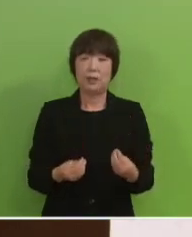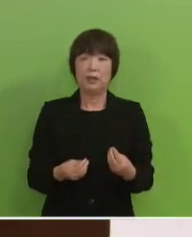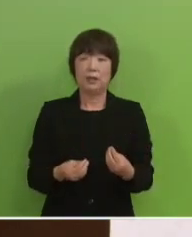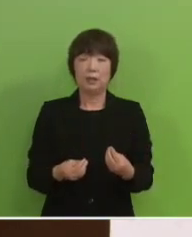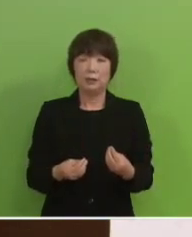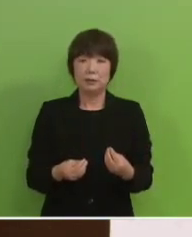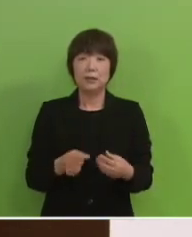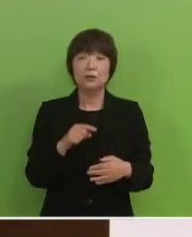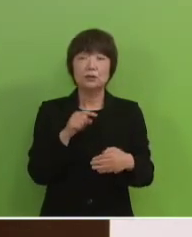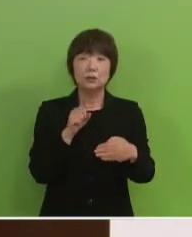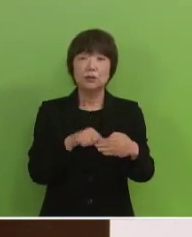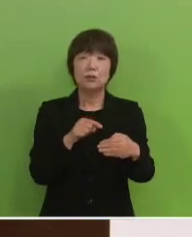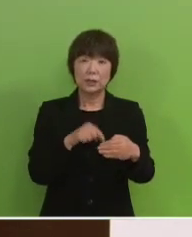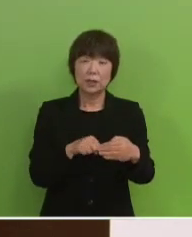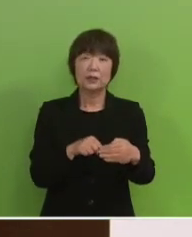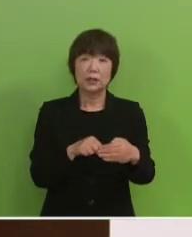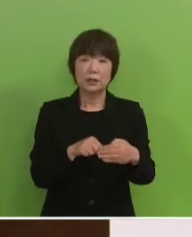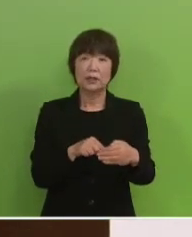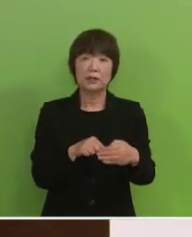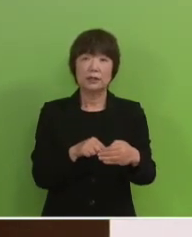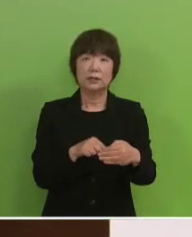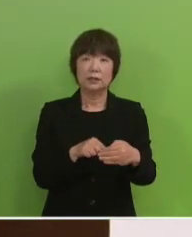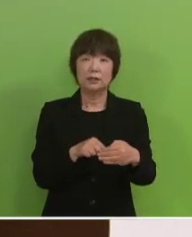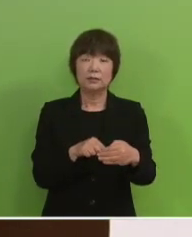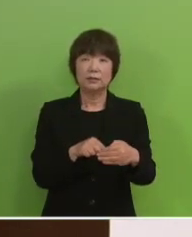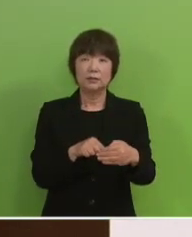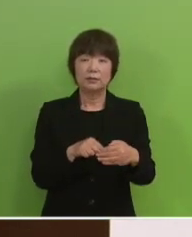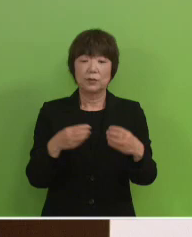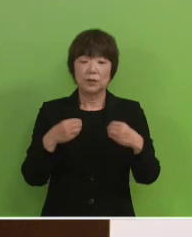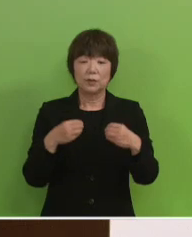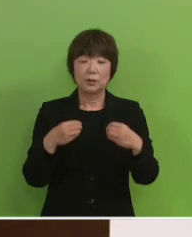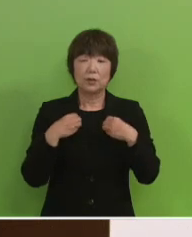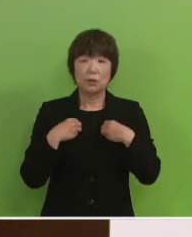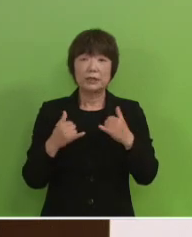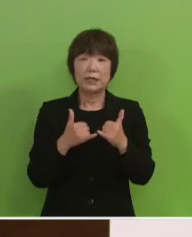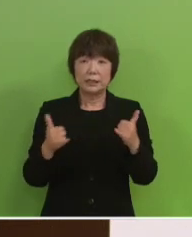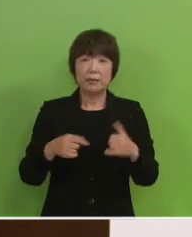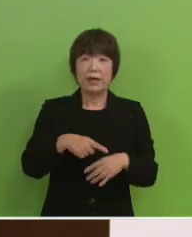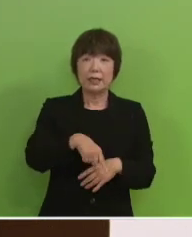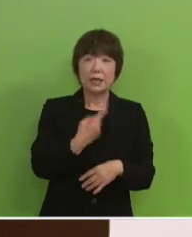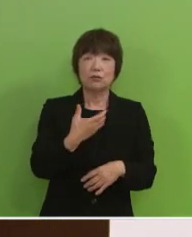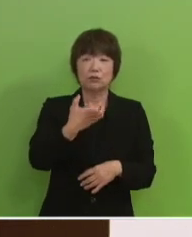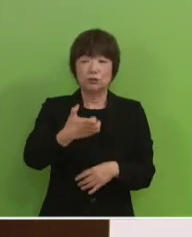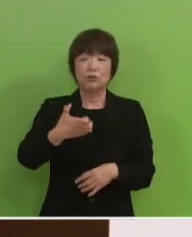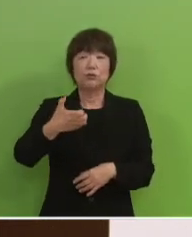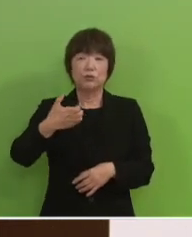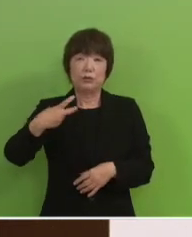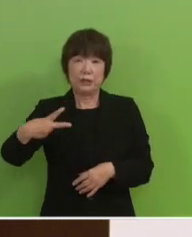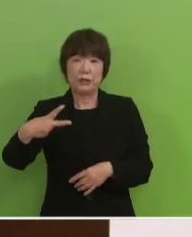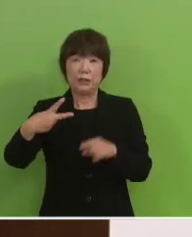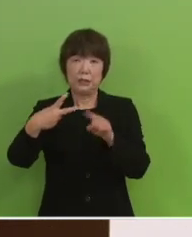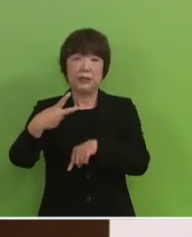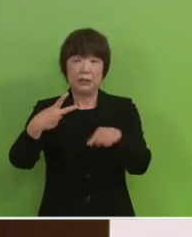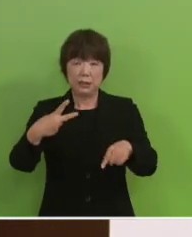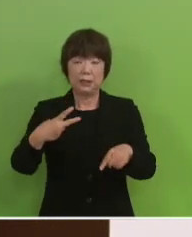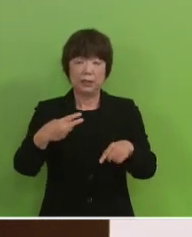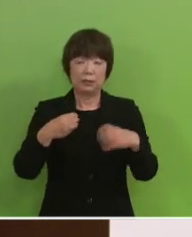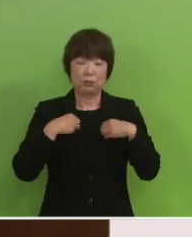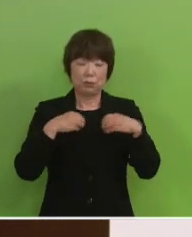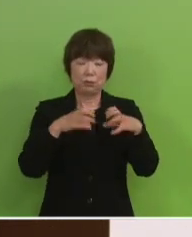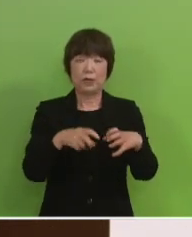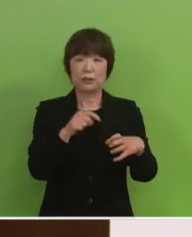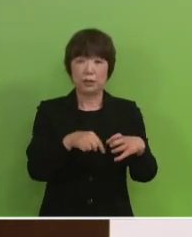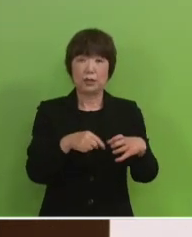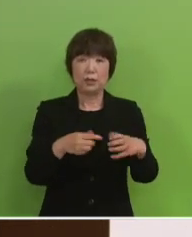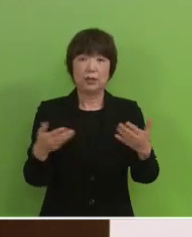この事例の陽性者数は192名となります従業員利用者